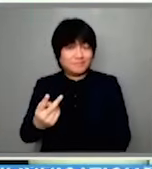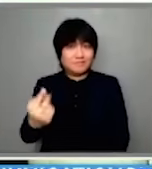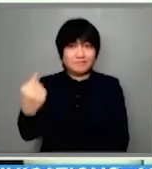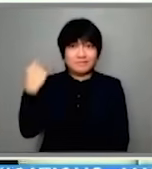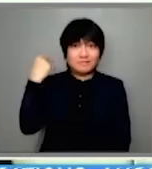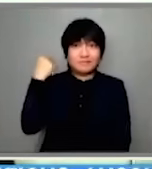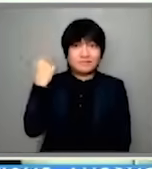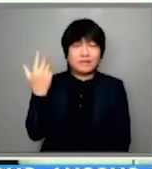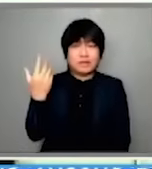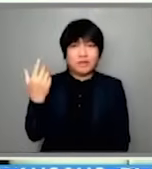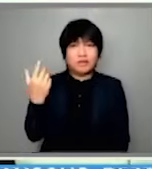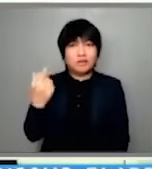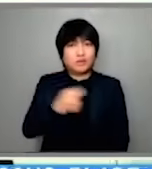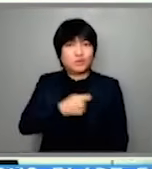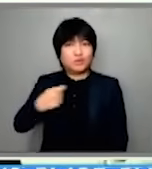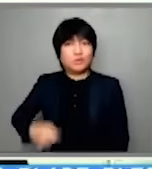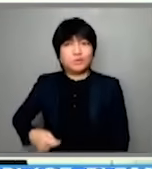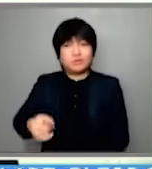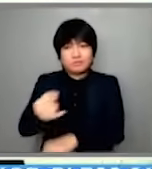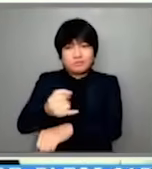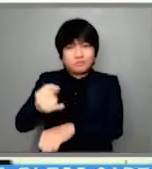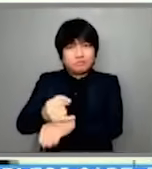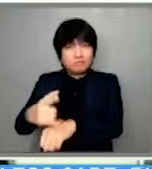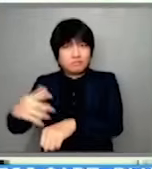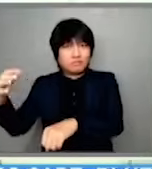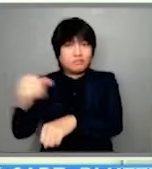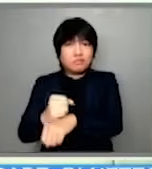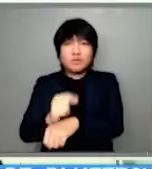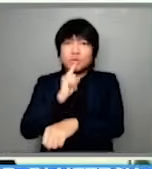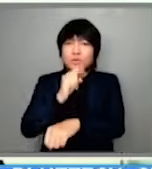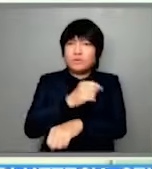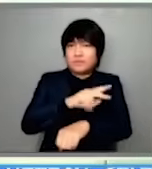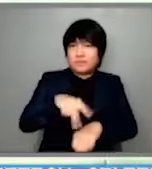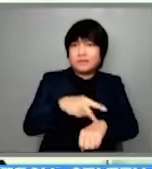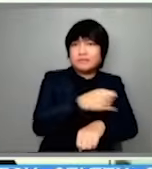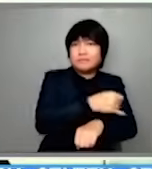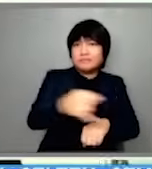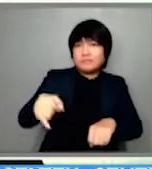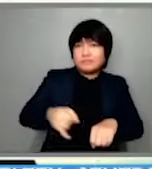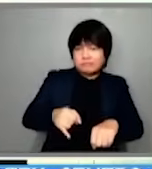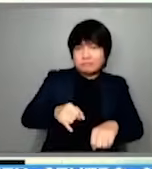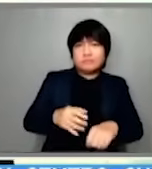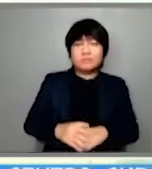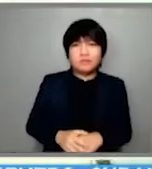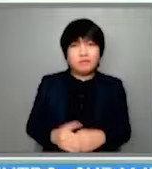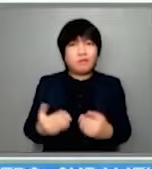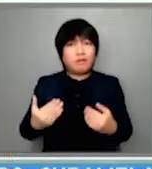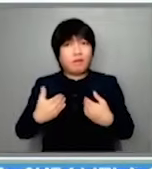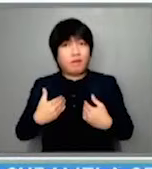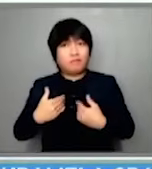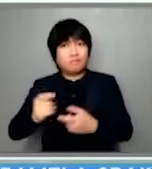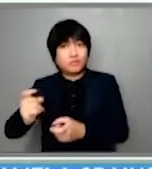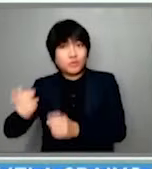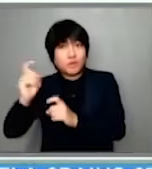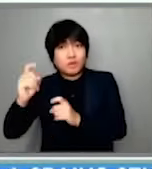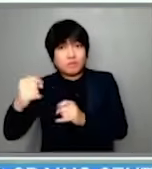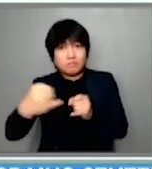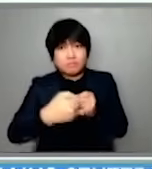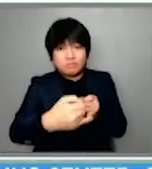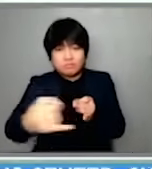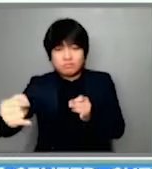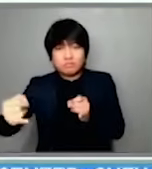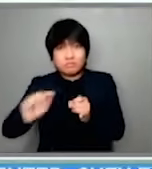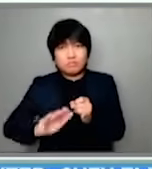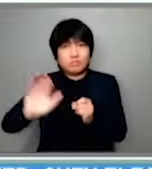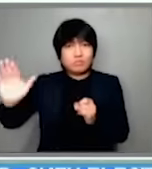China dito sa Mischief Reef at kapansin-pansin na may mga nakaharang na mga truck sa runway. Bukod sa tila nakabang ng